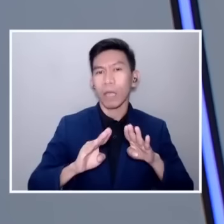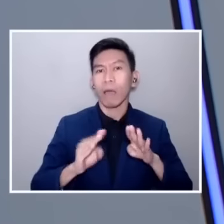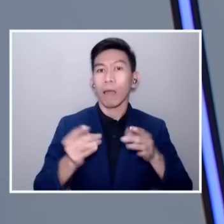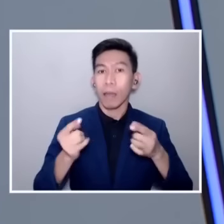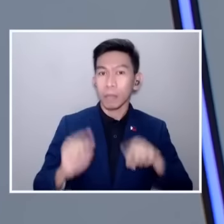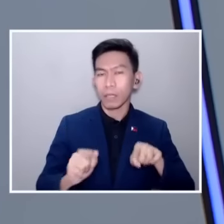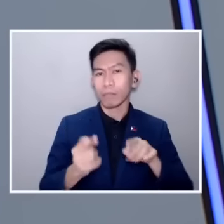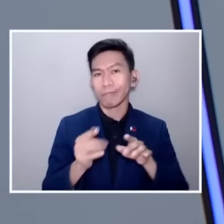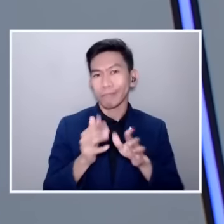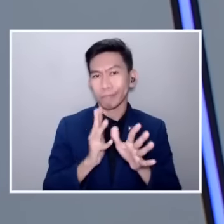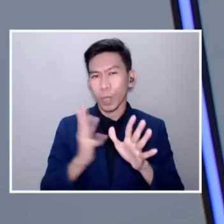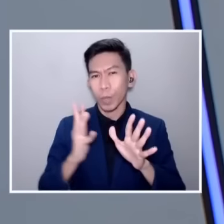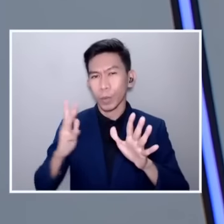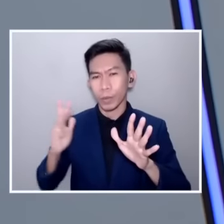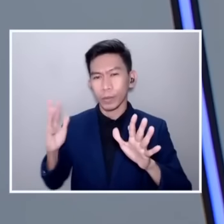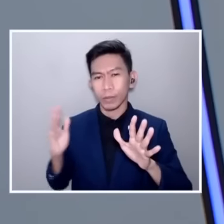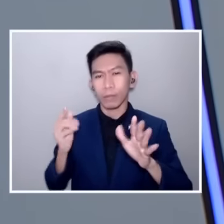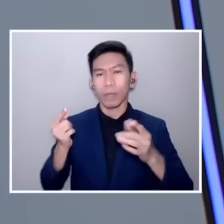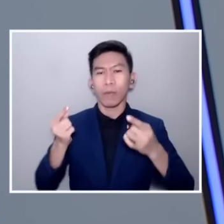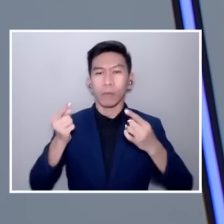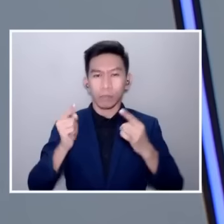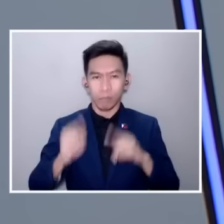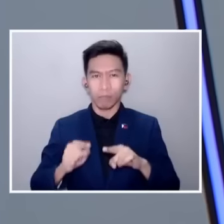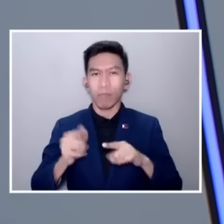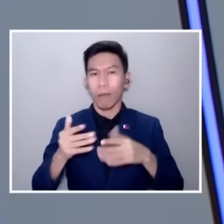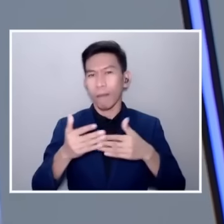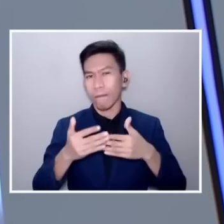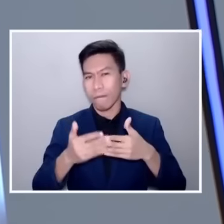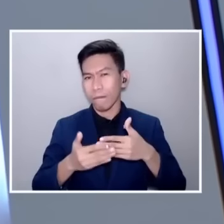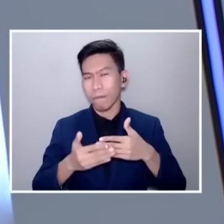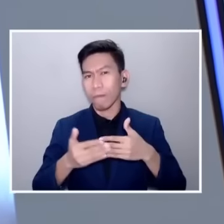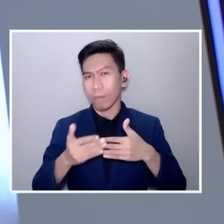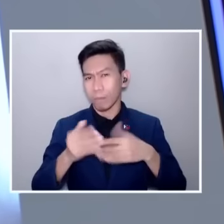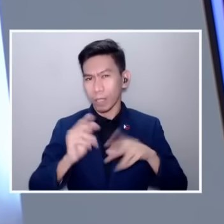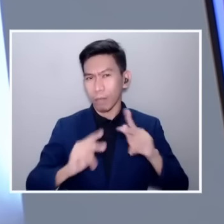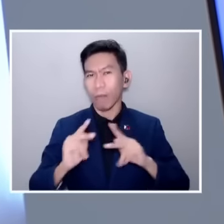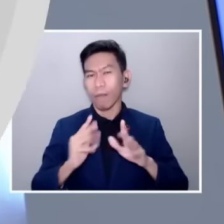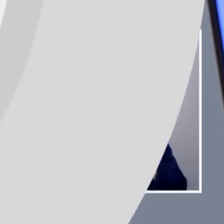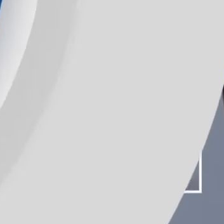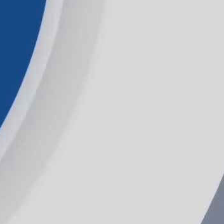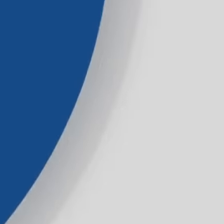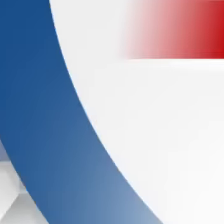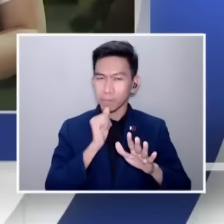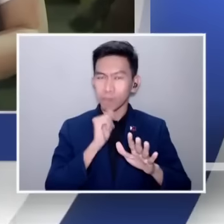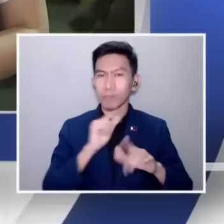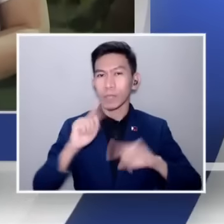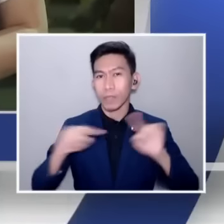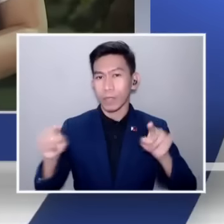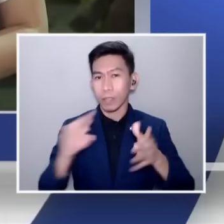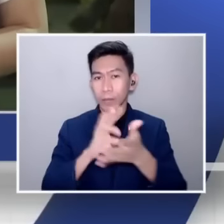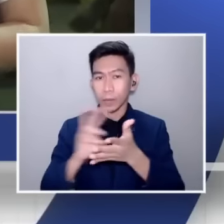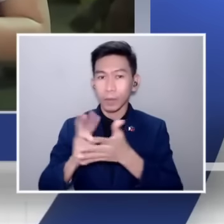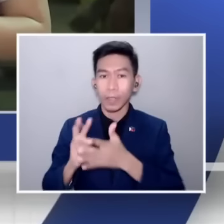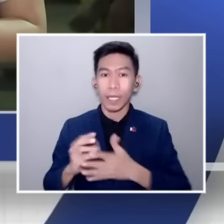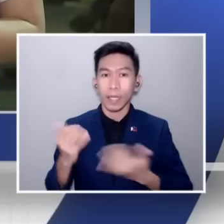po ang sumalubong sa ilang botante ngayong halalan. At live mula sa President Corazon Aquino Elementary School sa Quezon